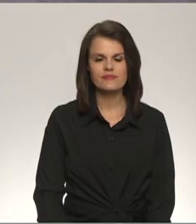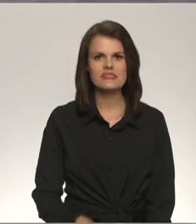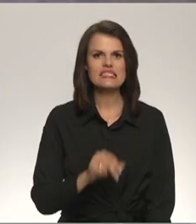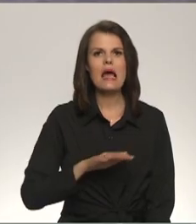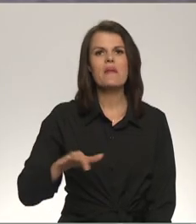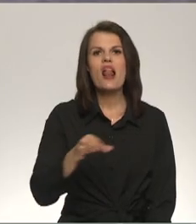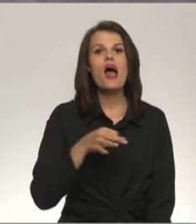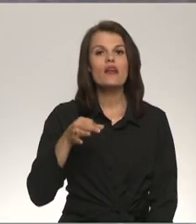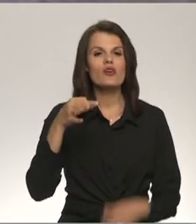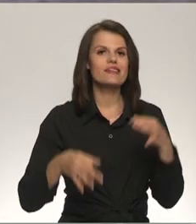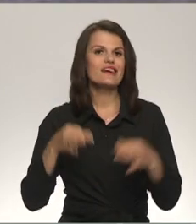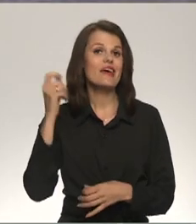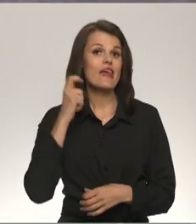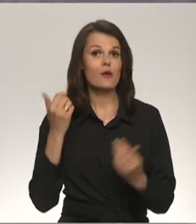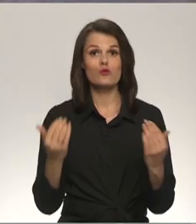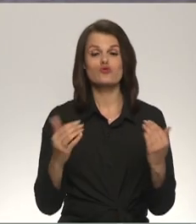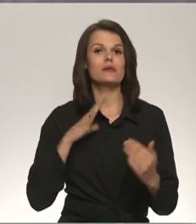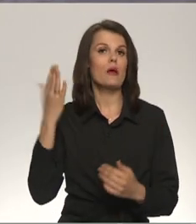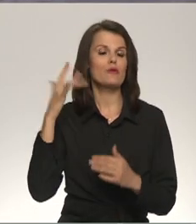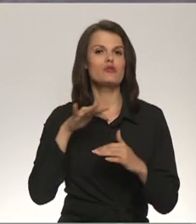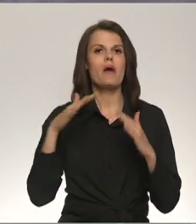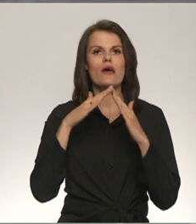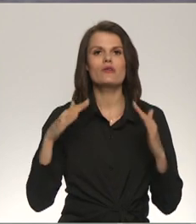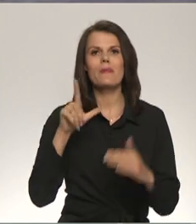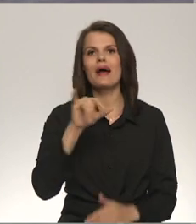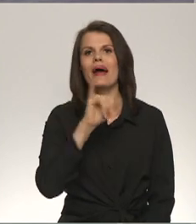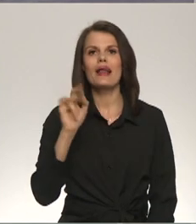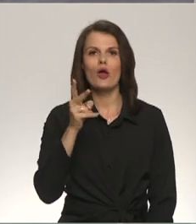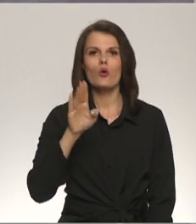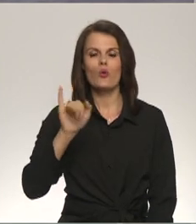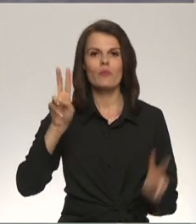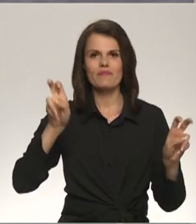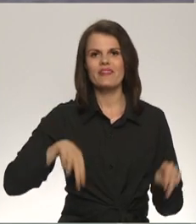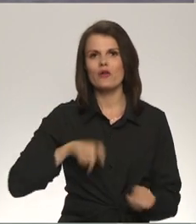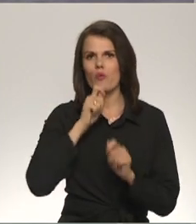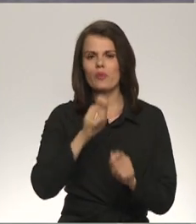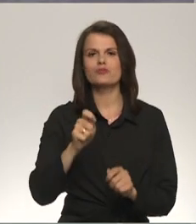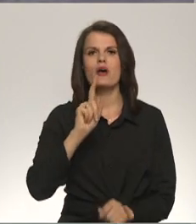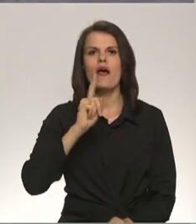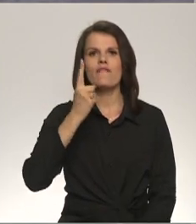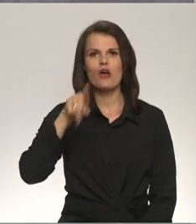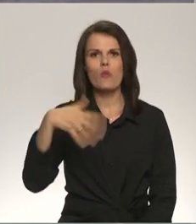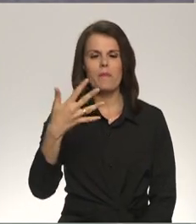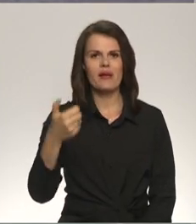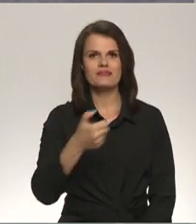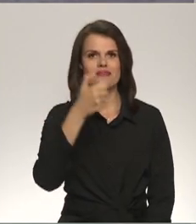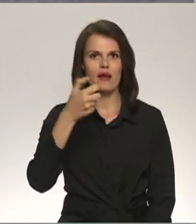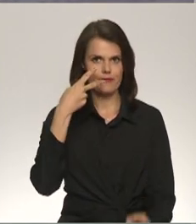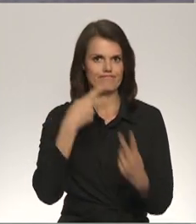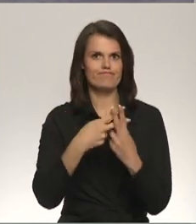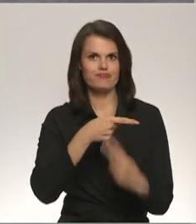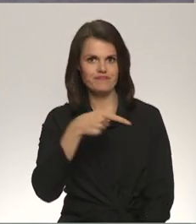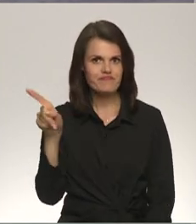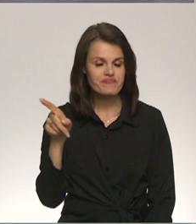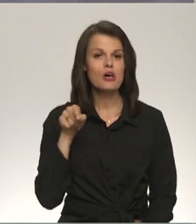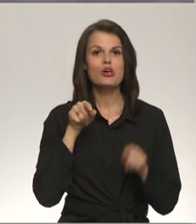Zemgales rajona tiesa Jēkabpilī. Šodien bijušajam bērnu nama līkumi direktoram Jurim Boķim piespriedusi pusotru gadu reālas brīvības atņemšanas.